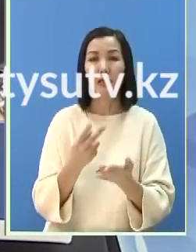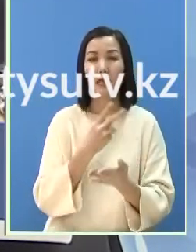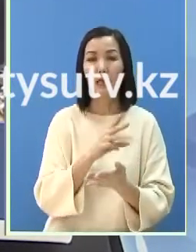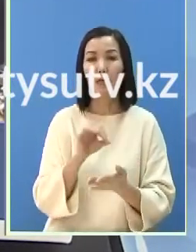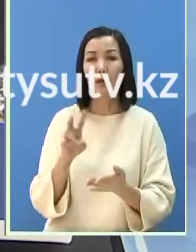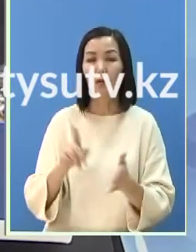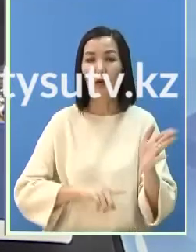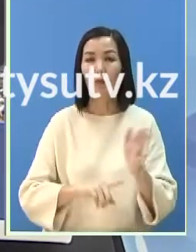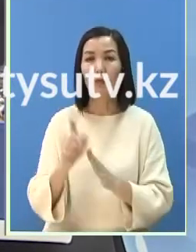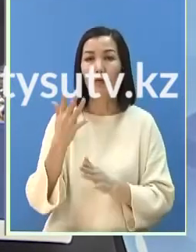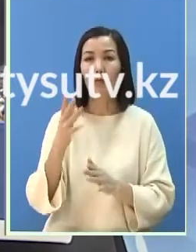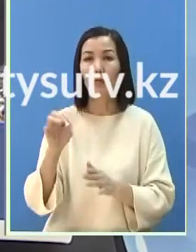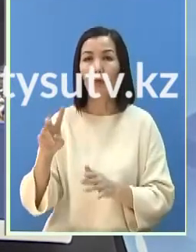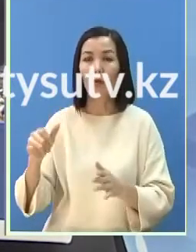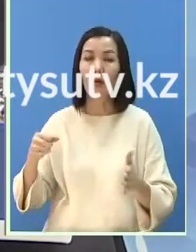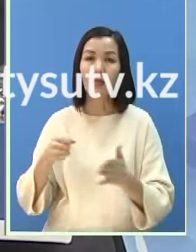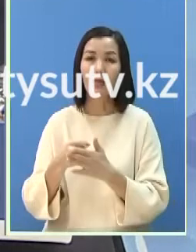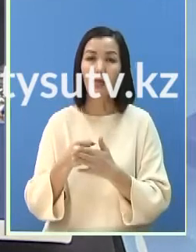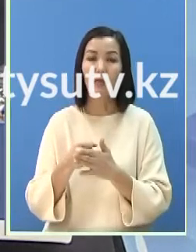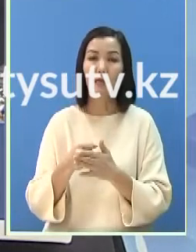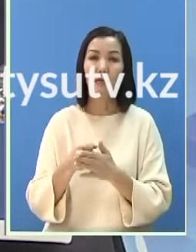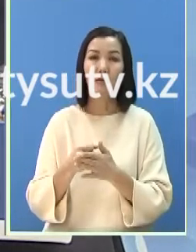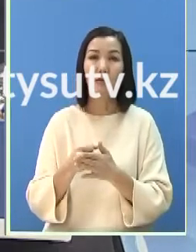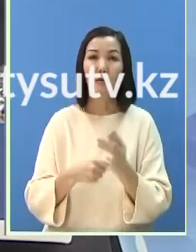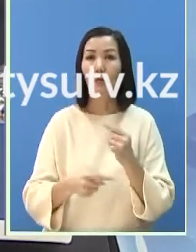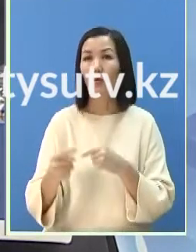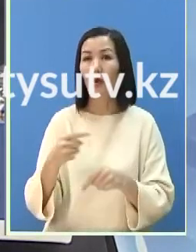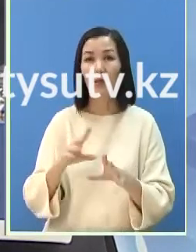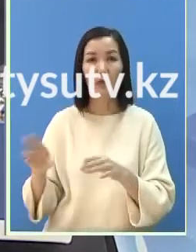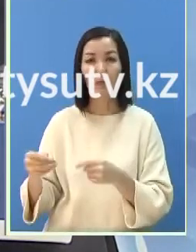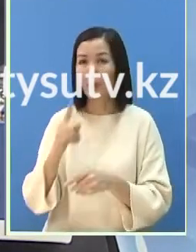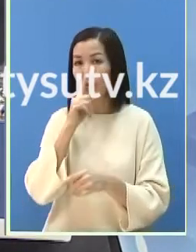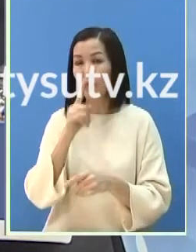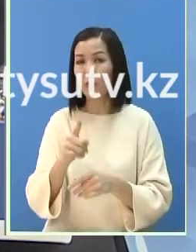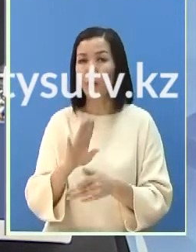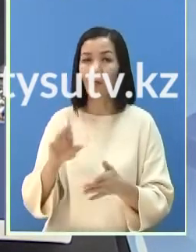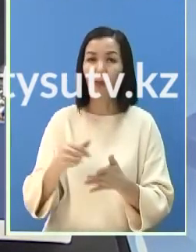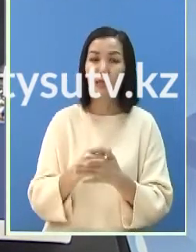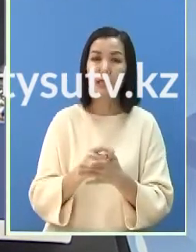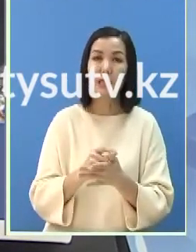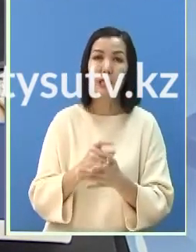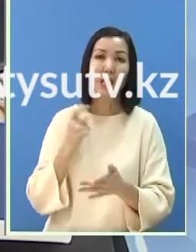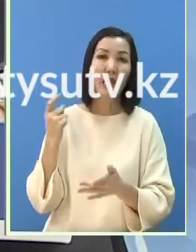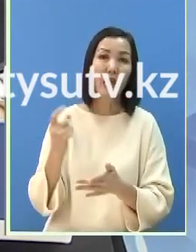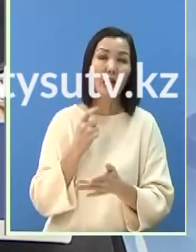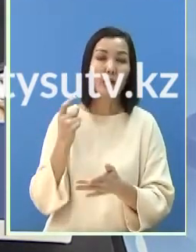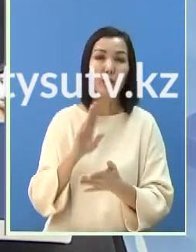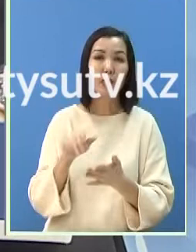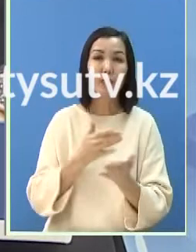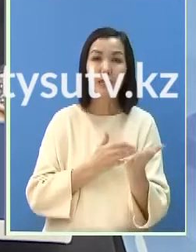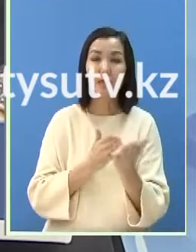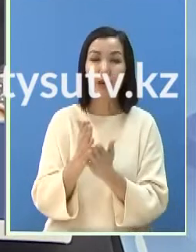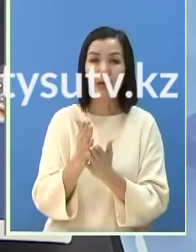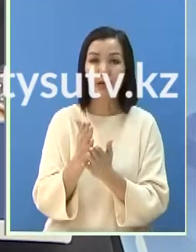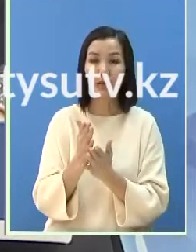миллионға дейін берілетін гранттар, ол қайтарымсыз гранттар. Бұл жерде басты экономиканың бағысын бағыттағы секторы бар.